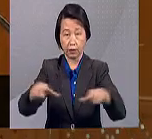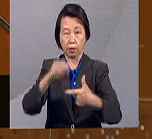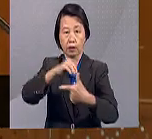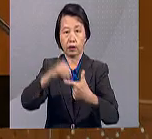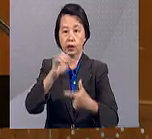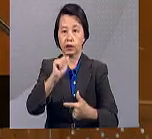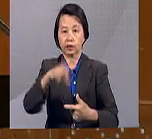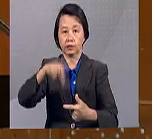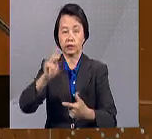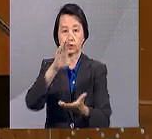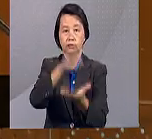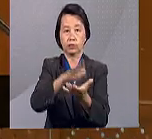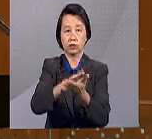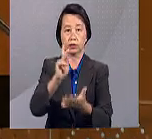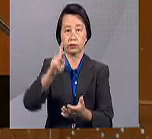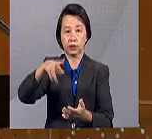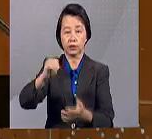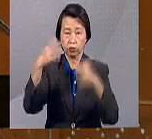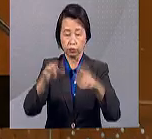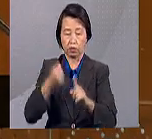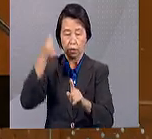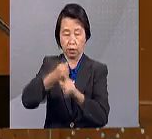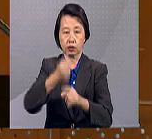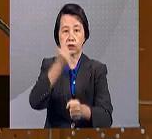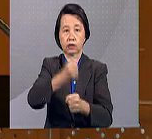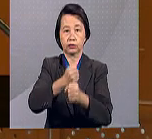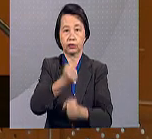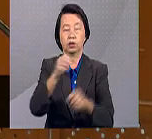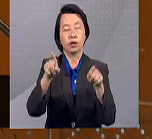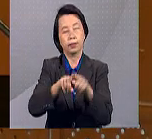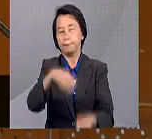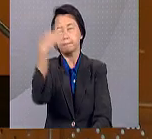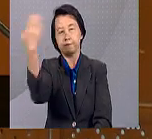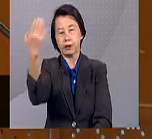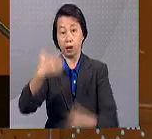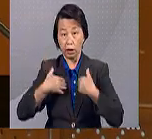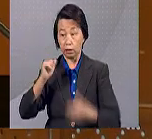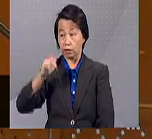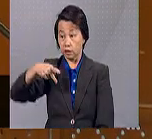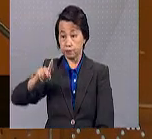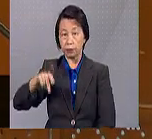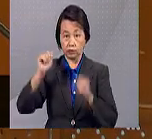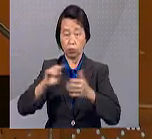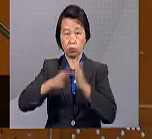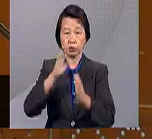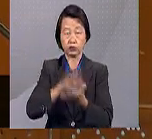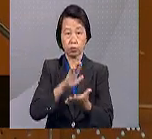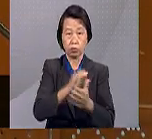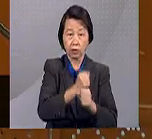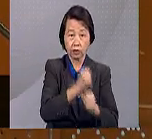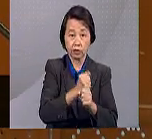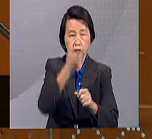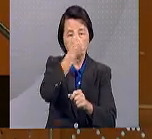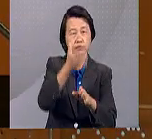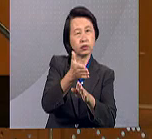ataupun AKP sekolah di KPM yang telah diarahkan bekerja seperti biasa. Adakah AKP dibenarkan untuk mula bekerja di sekolah kerana sebelum